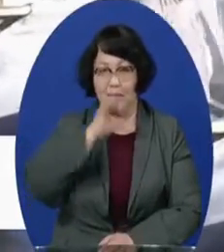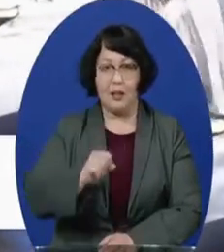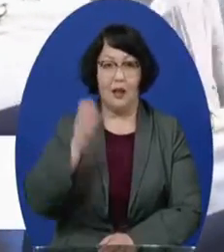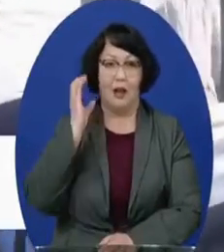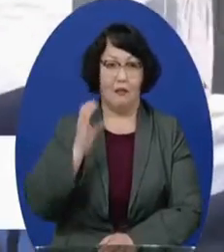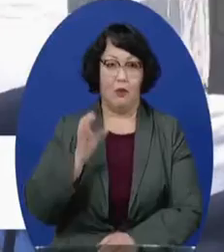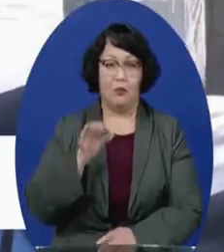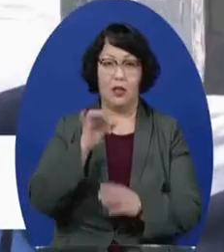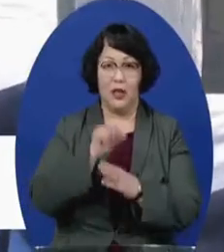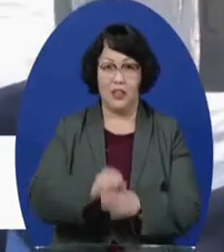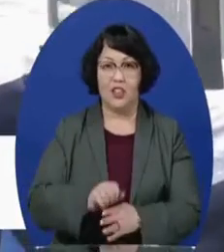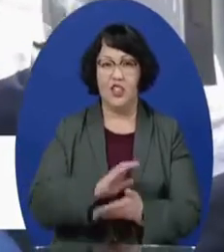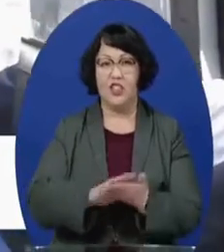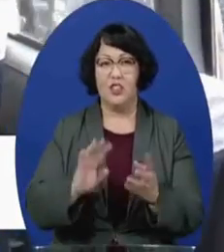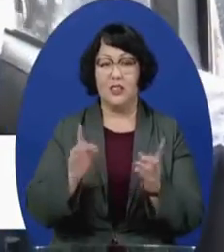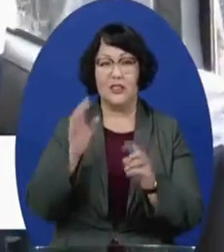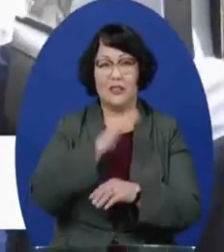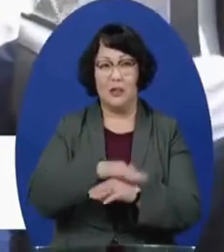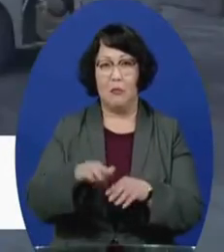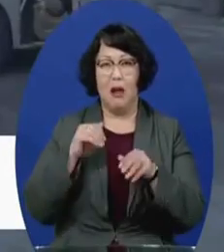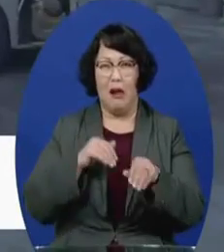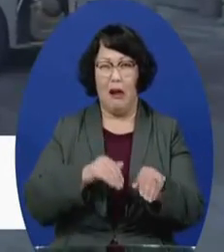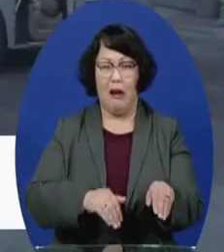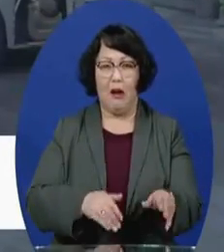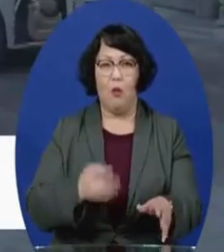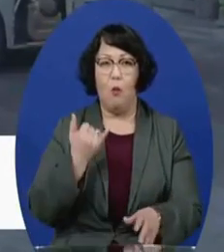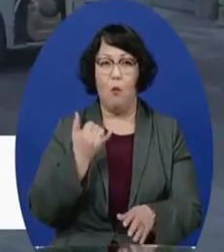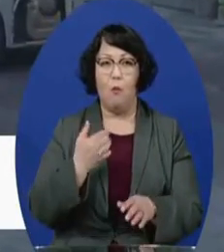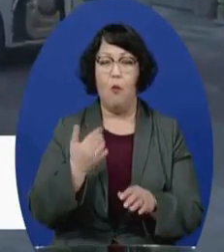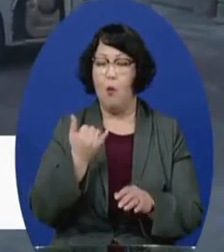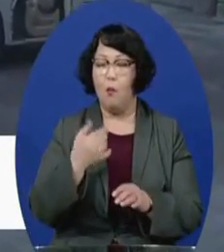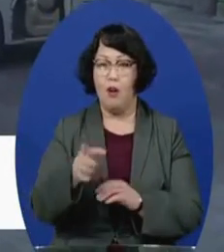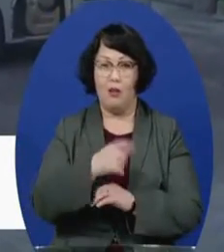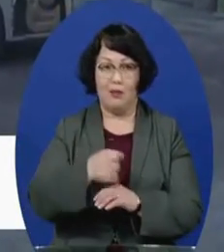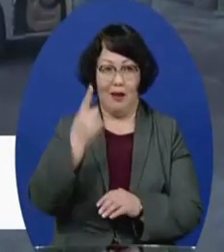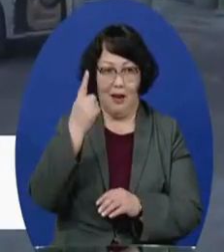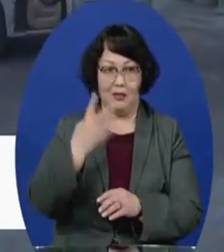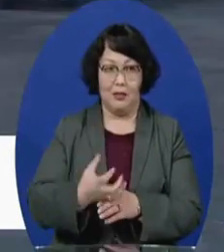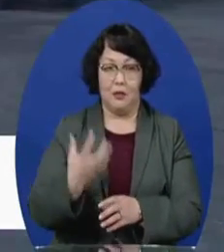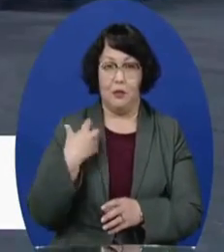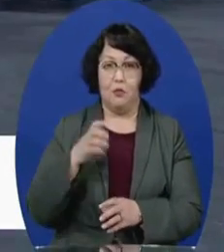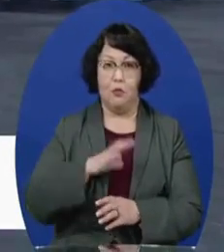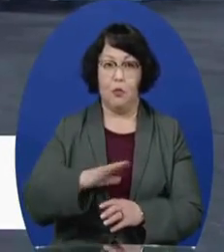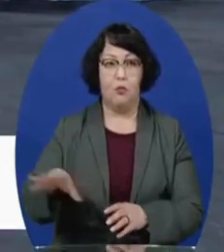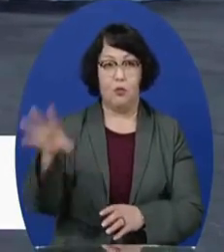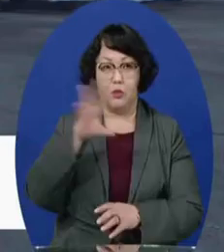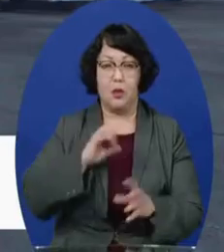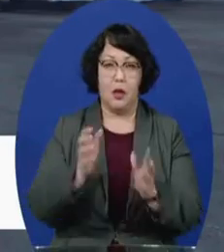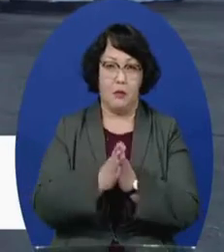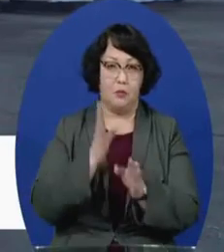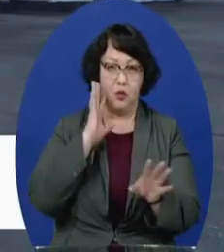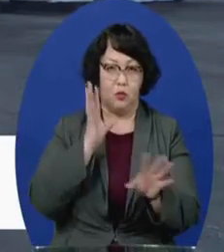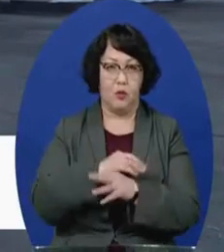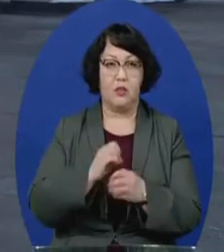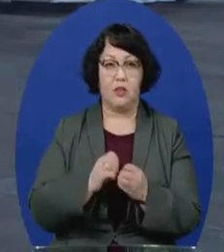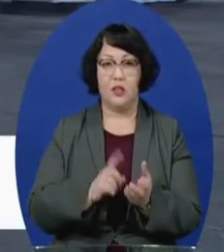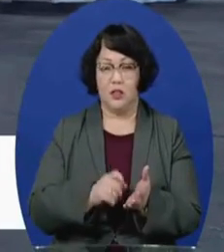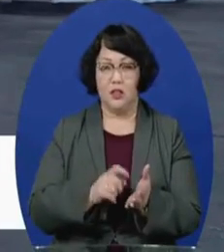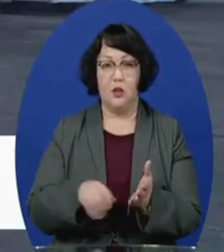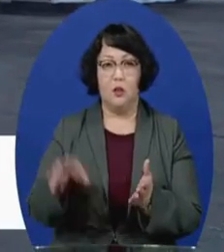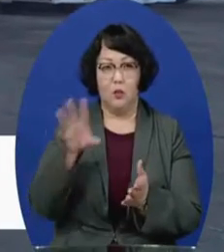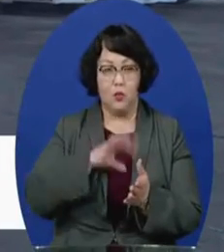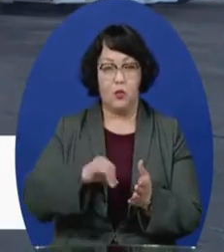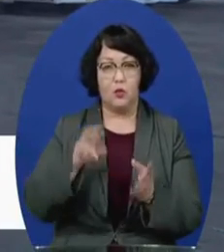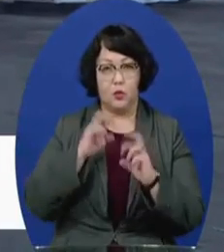тухайд нийтийн тээврийн ачаалал шинжилэл замын төгжрлийг зөвхөн Улаанбаатар хотод даатахад орхиж болохгүй. Бүгд хамтарч байгаа зохицуултыг хийе.